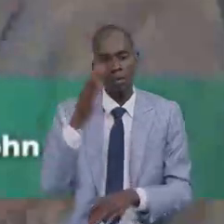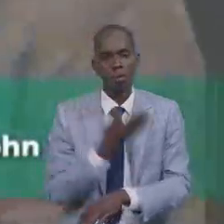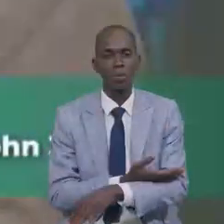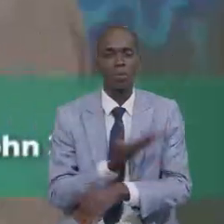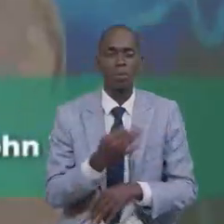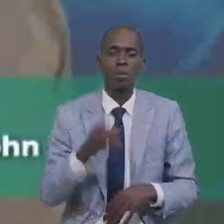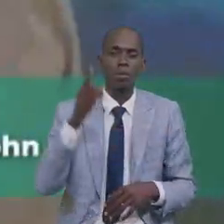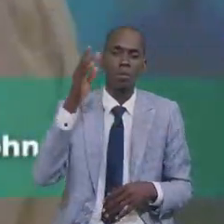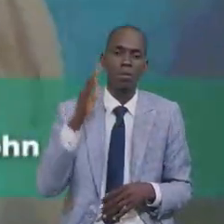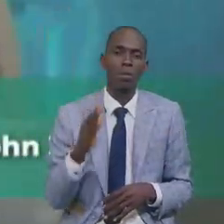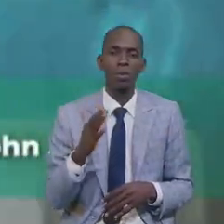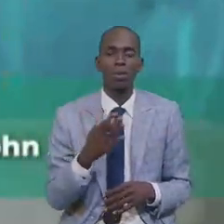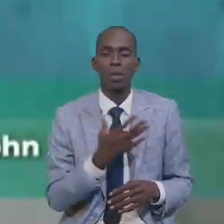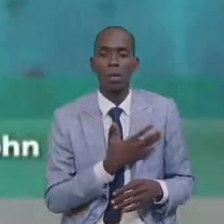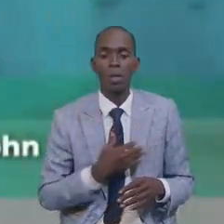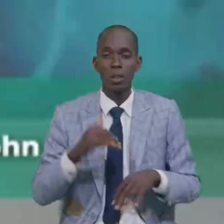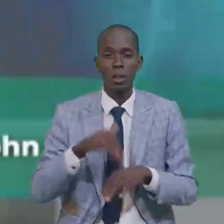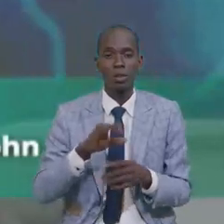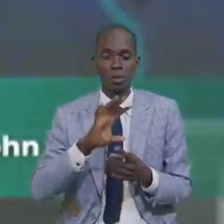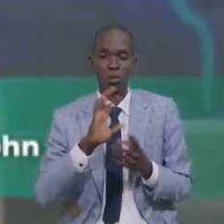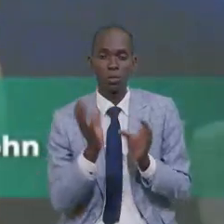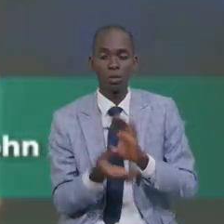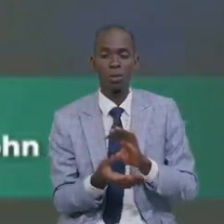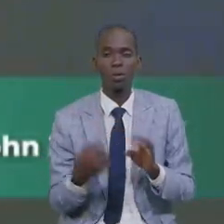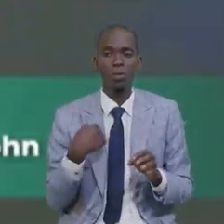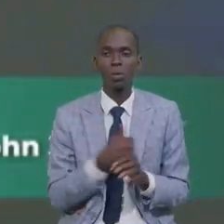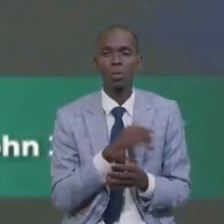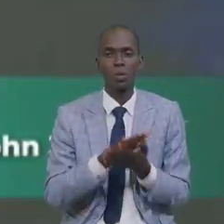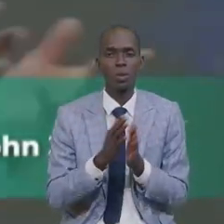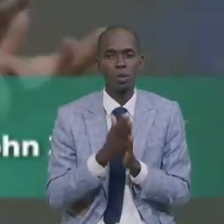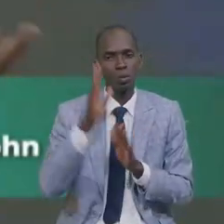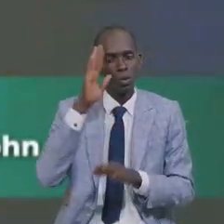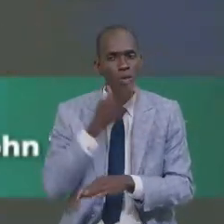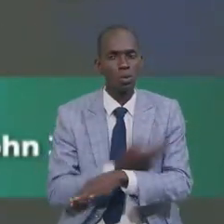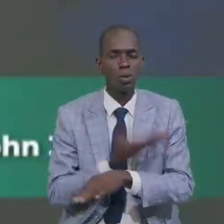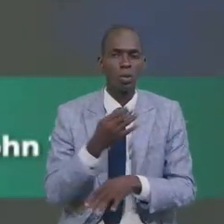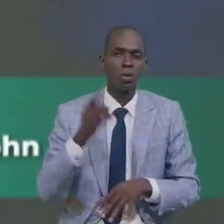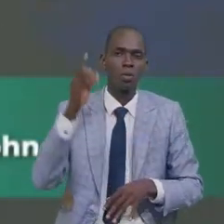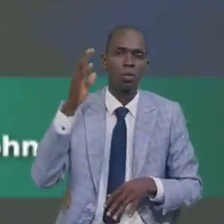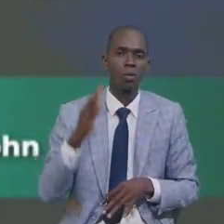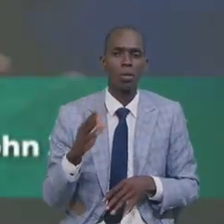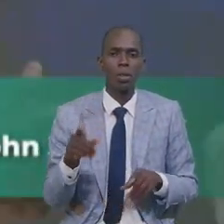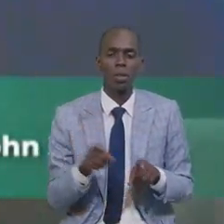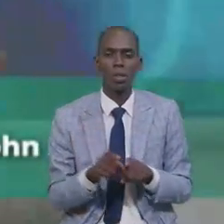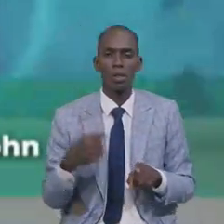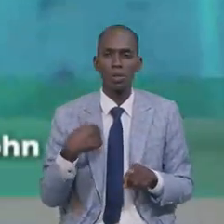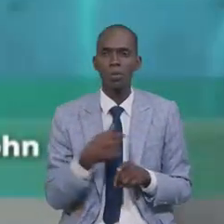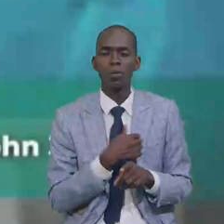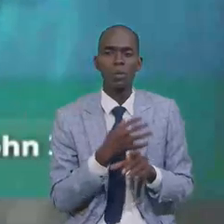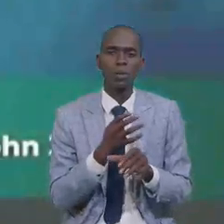Dieu. À la conversion, devenons fils de Dieu. Par la repentance et la foi en Christ, devenons fils de Dieu.